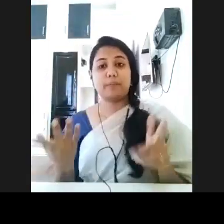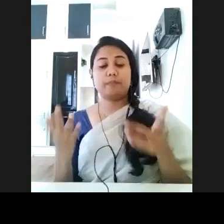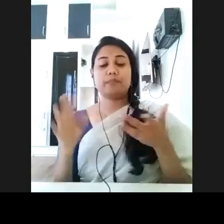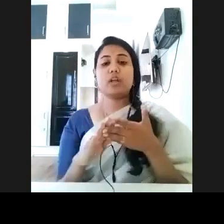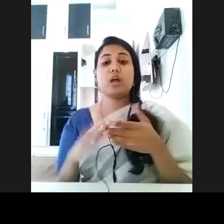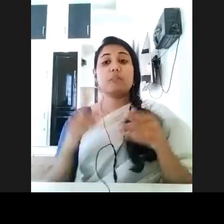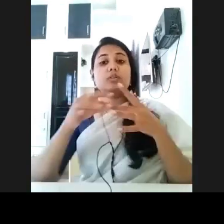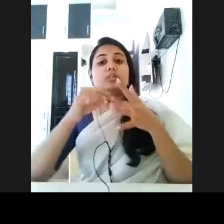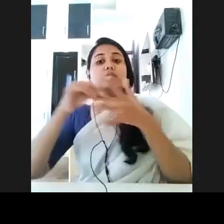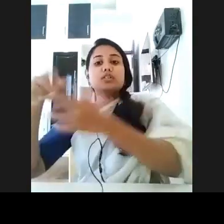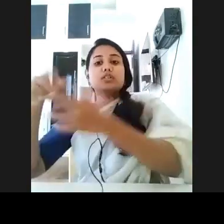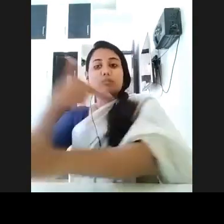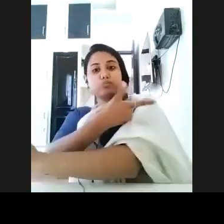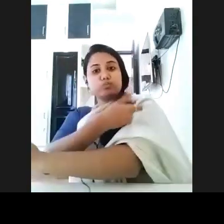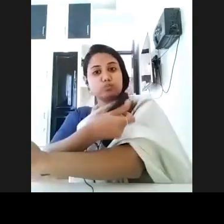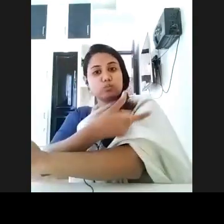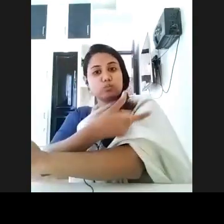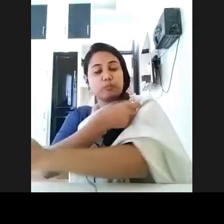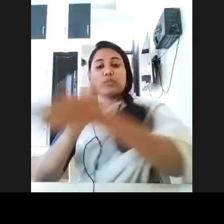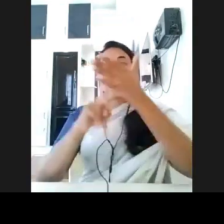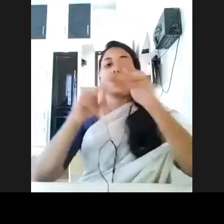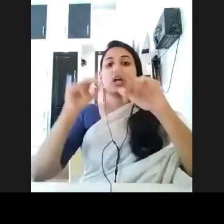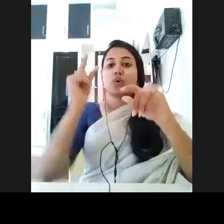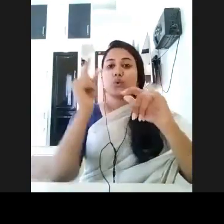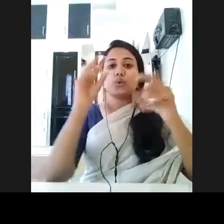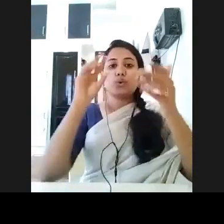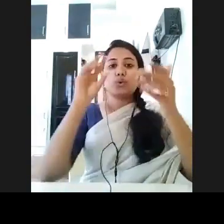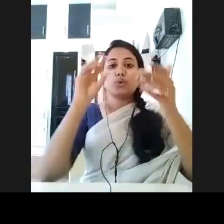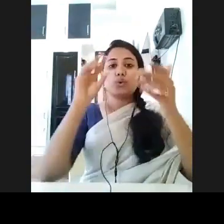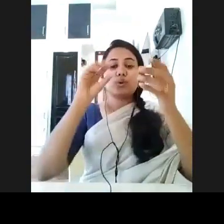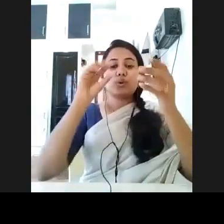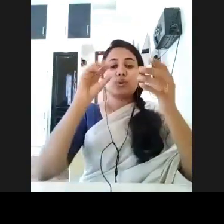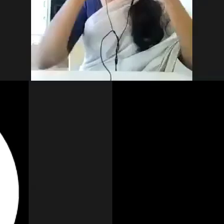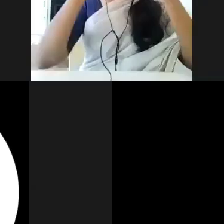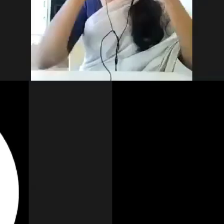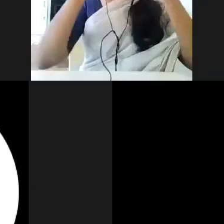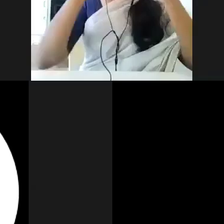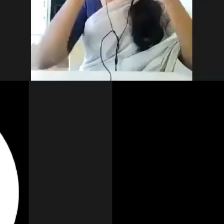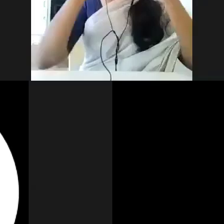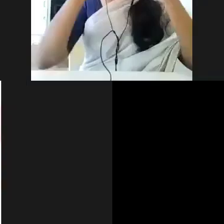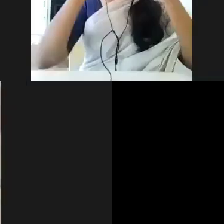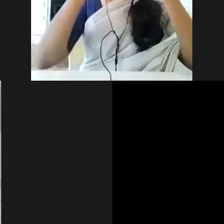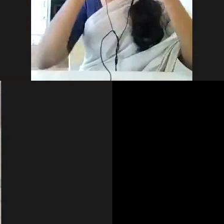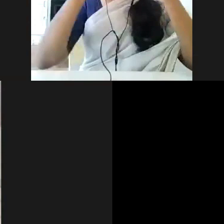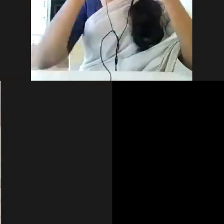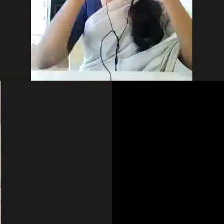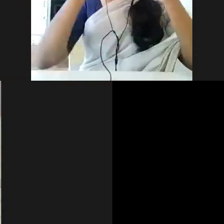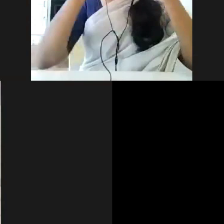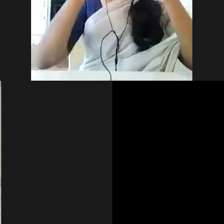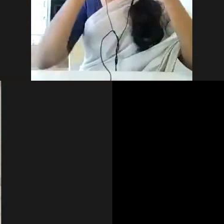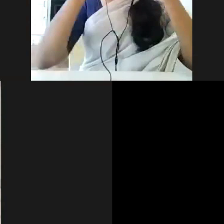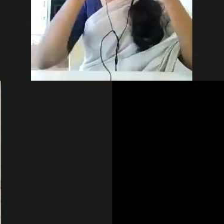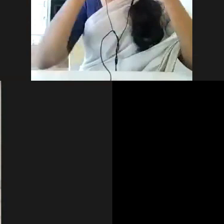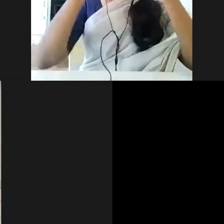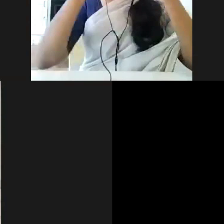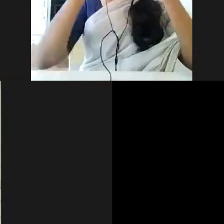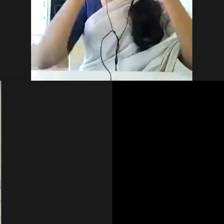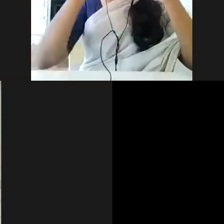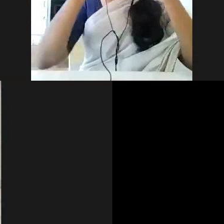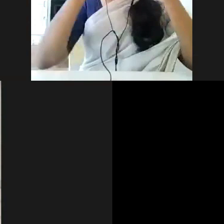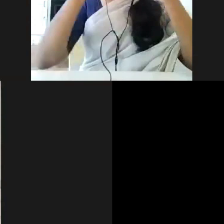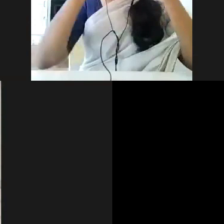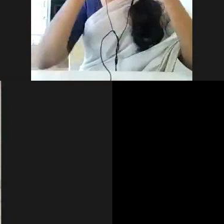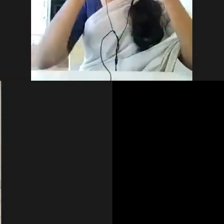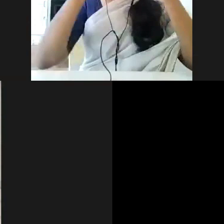സ്പെഷ്യൽ വാക്സിൻസ് ആയ ന്യൂമോകോക്കൽ വാക്സിൻസ്, ഫ്ലൂ വാക്സിൻസ് ഇതൊക്കെ കൊടുക്കണം. നെക്സ്റ്റ് വേണ്ടത് ഈ കുട്ടികൾക്ക് റെഗുലർ ആയിട്ട് ഫിസിയോതെറാപ്പി,